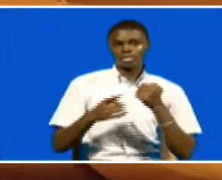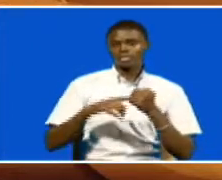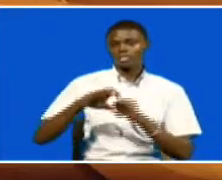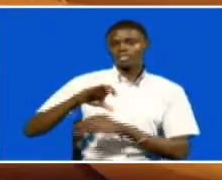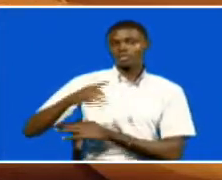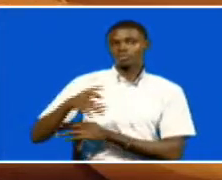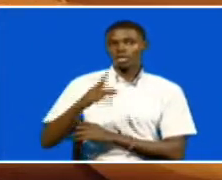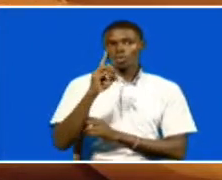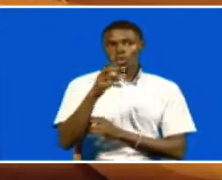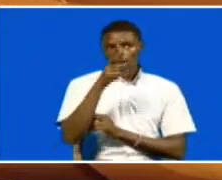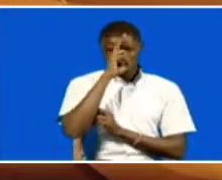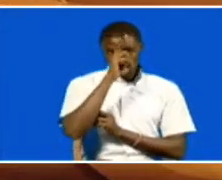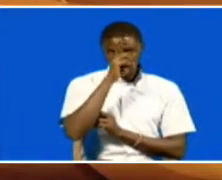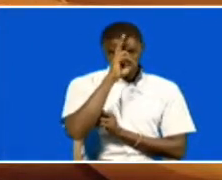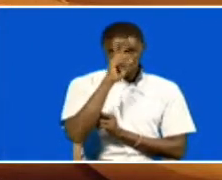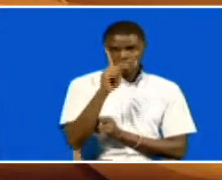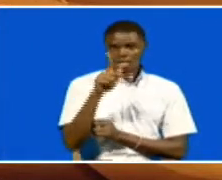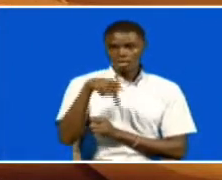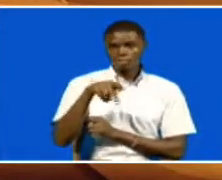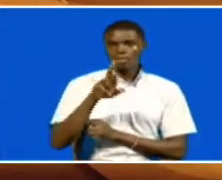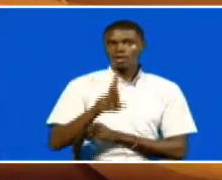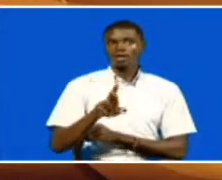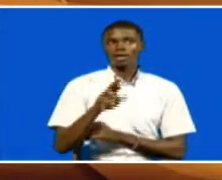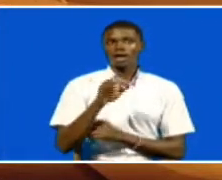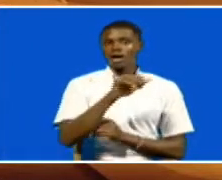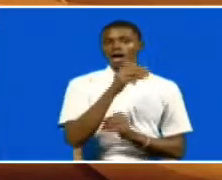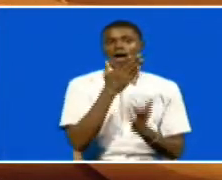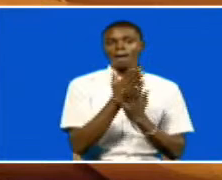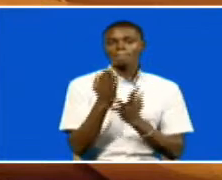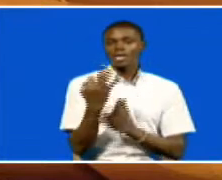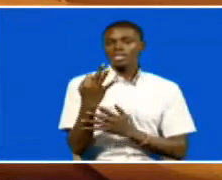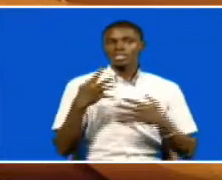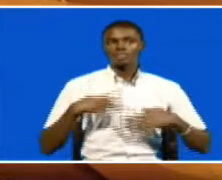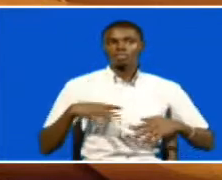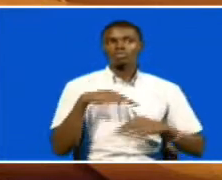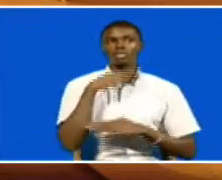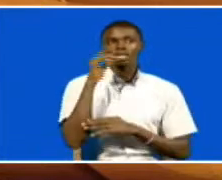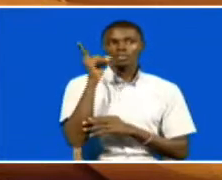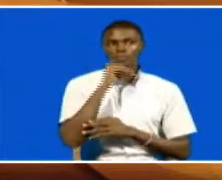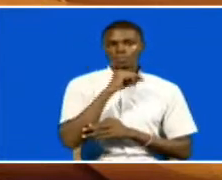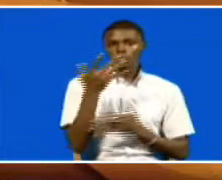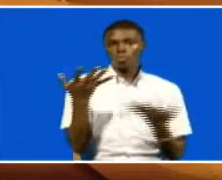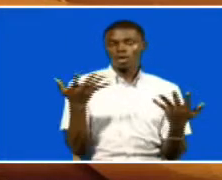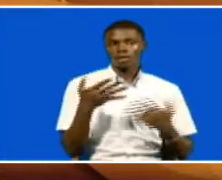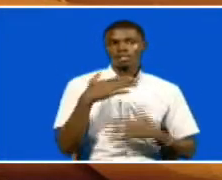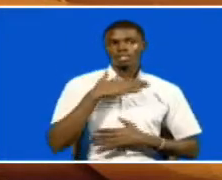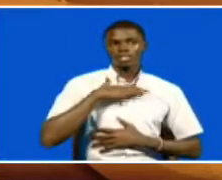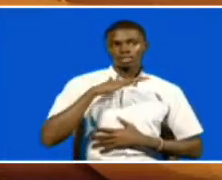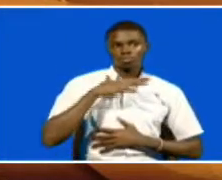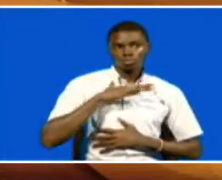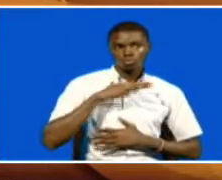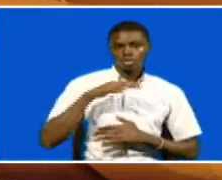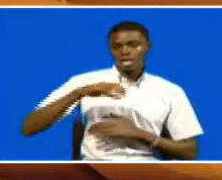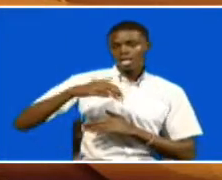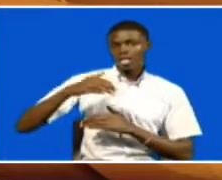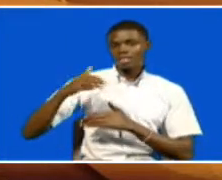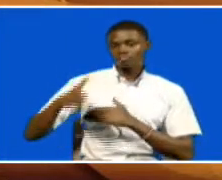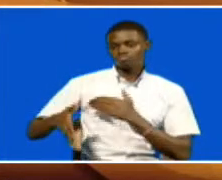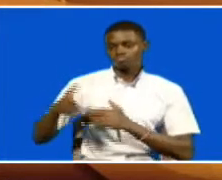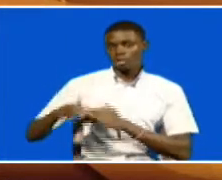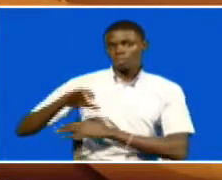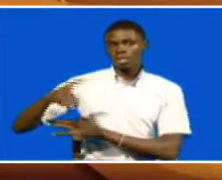Polisi mmoja wa akiba wa KPR ni miongoni mwa watu watatu waliouawa huko Samburu, huko katika kaunti jirani ya